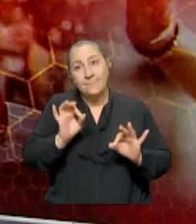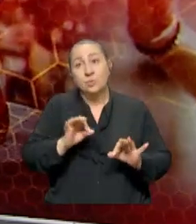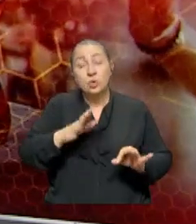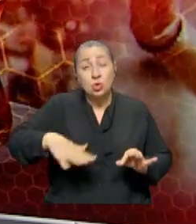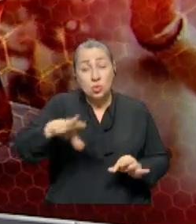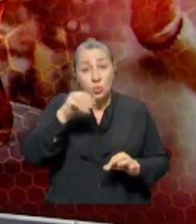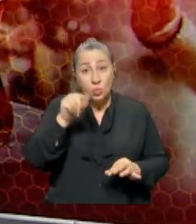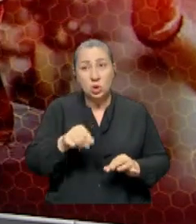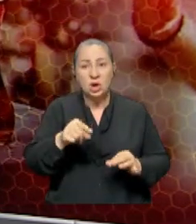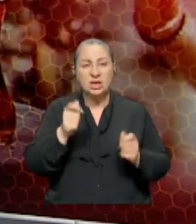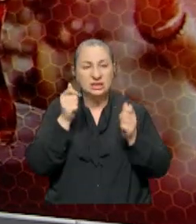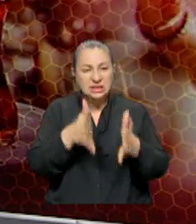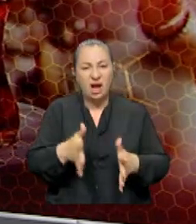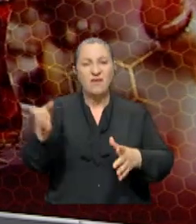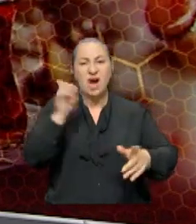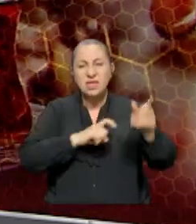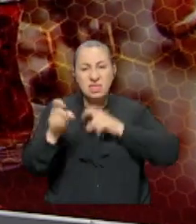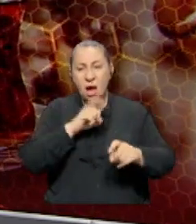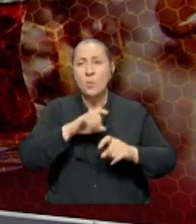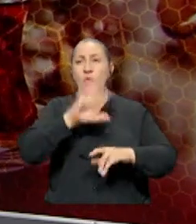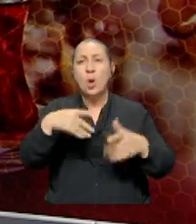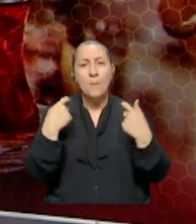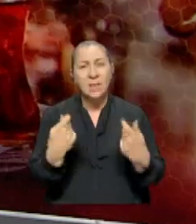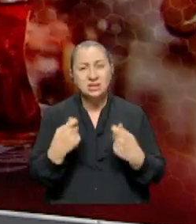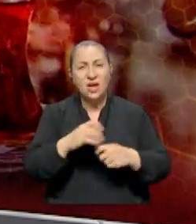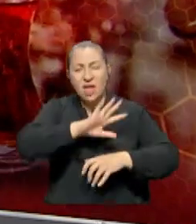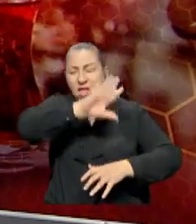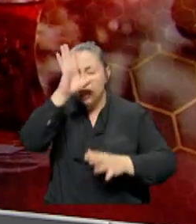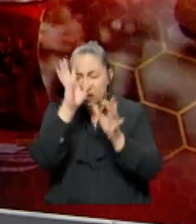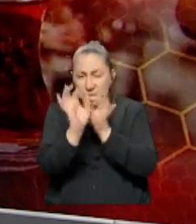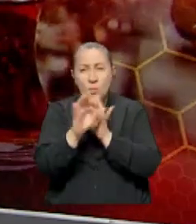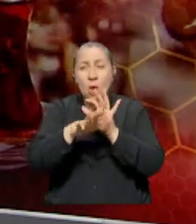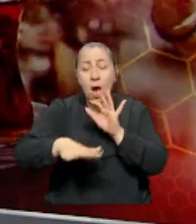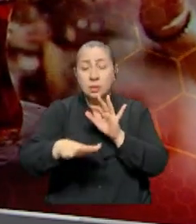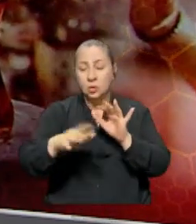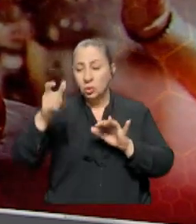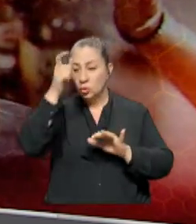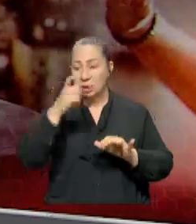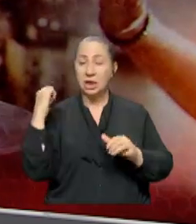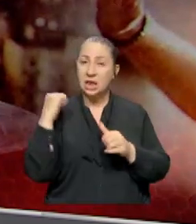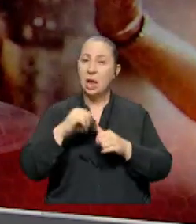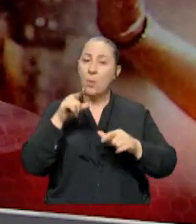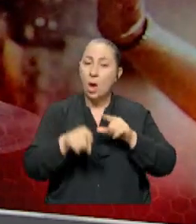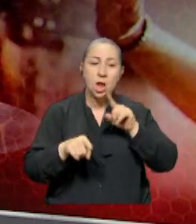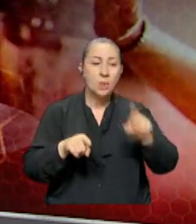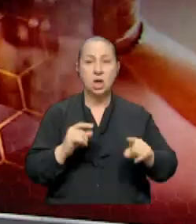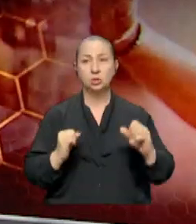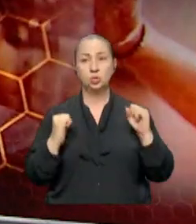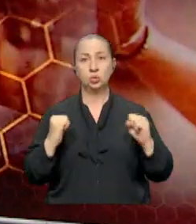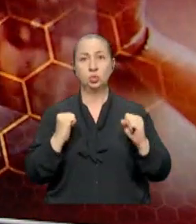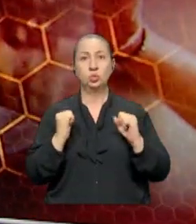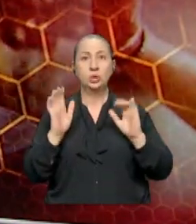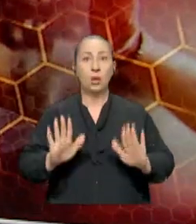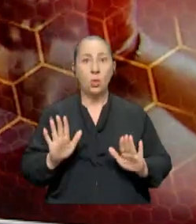bu israf, hata, bütün bunların maliyetleri, bütün bunların altından bu ülke yine de şu ya da bu biçimde kalkıyor, ayakta